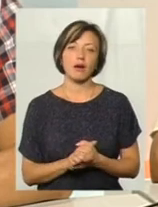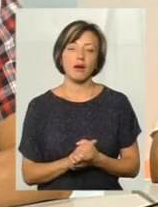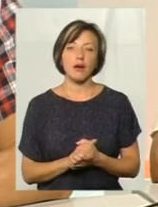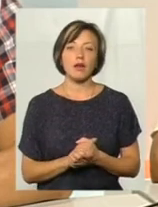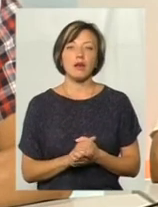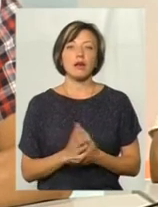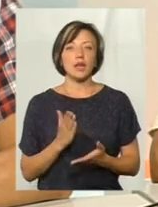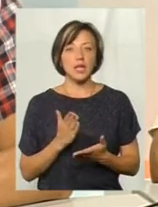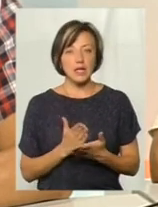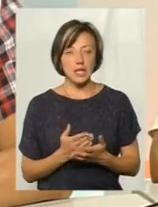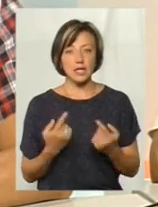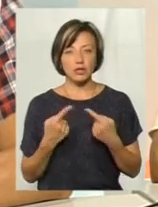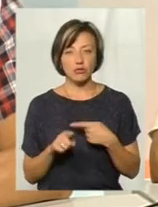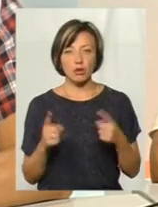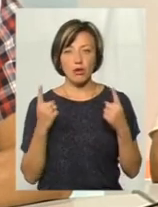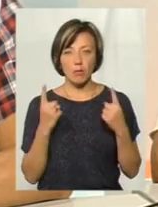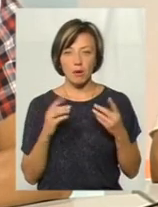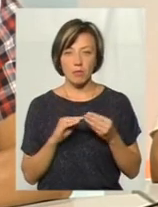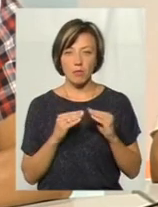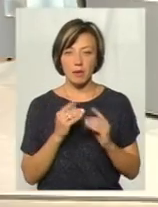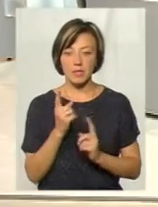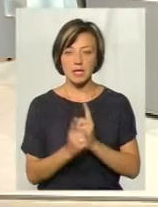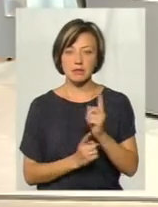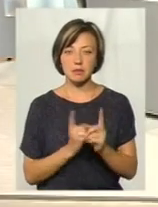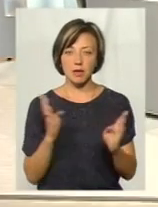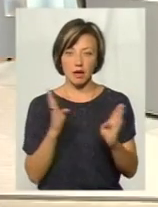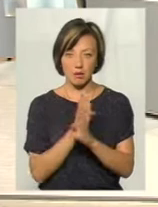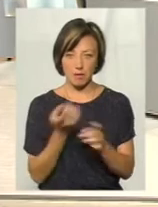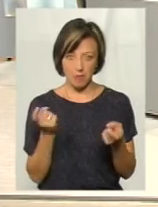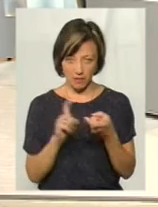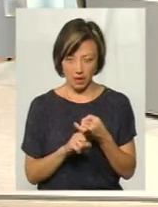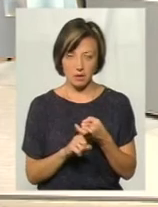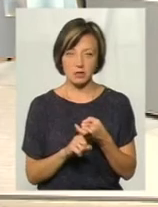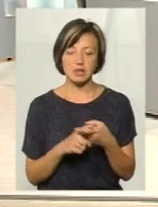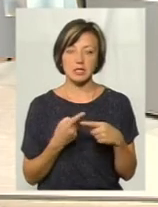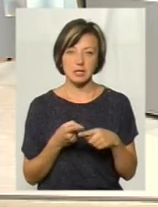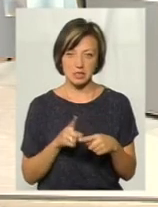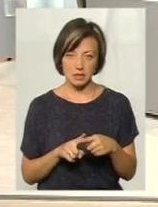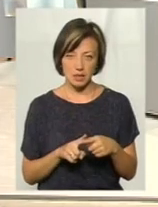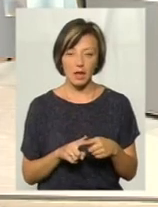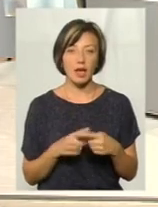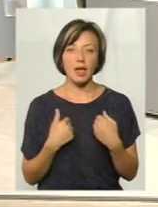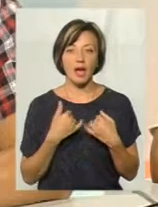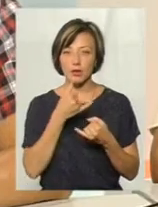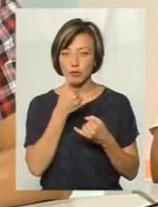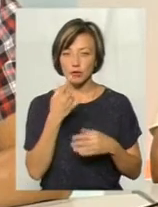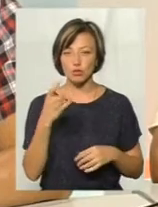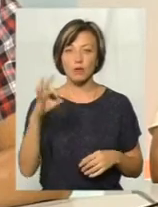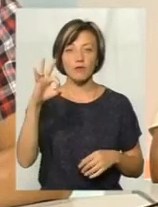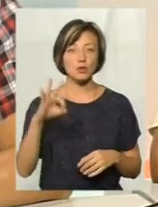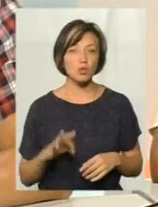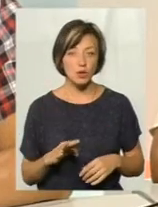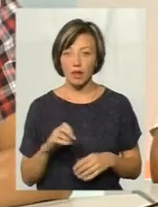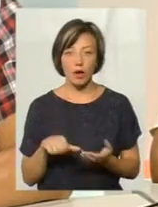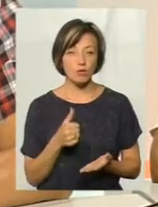є інша глобальна проблема зміни клімату, тобто глобальне потепління. Тобто ви це пов'язуєте з цим, ну, так? Я не можу... Ну, я зрозумів, що